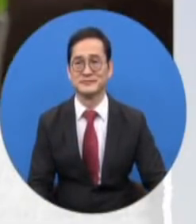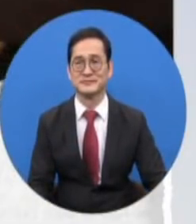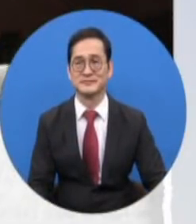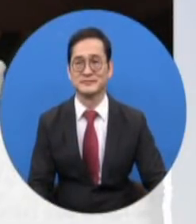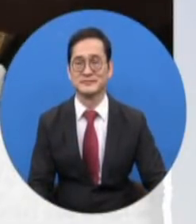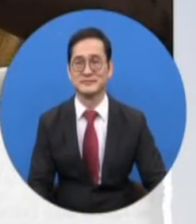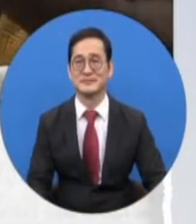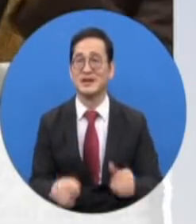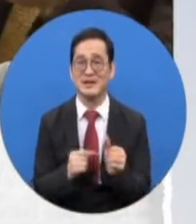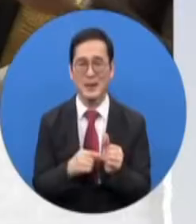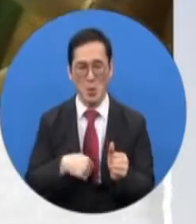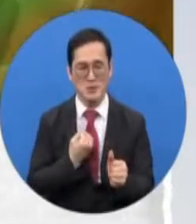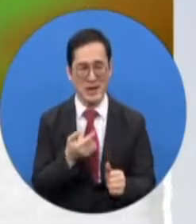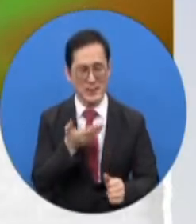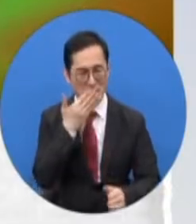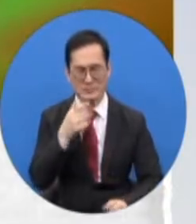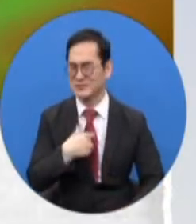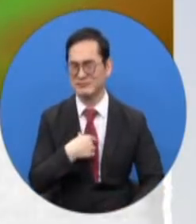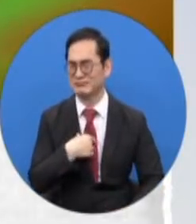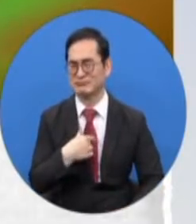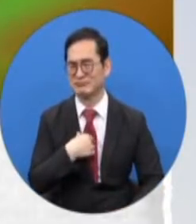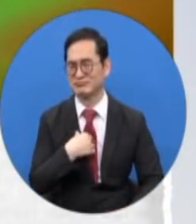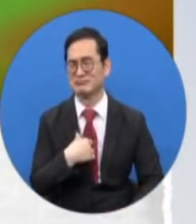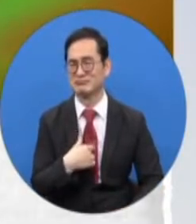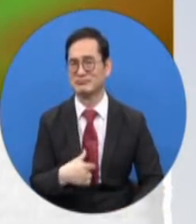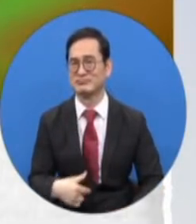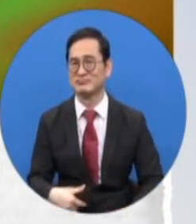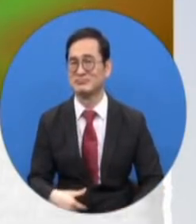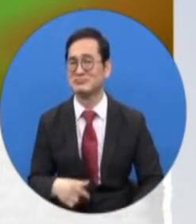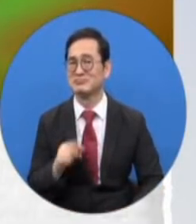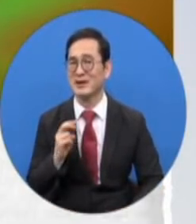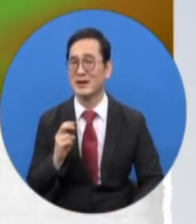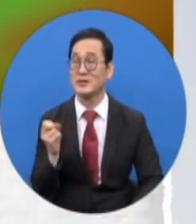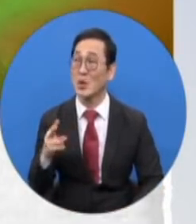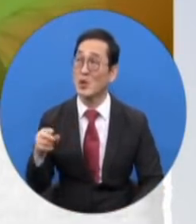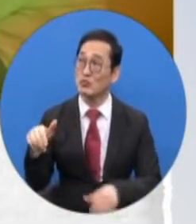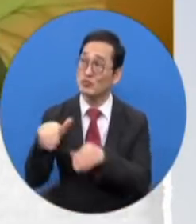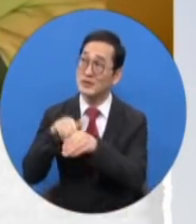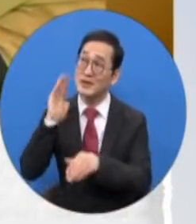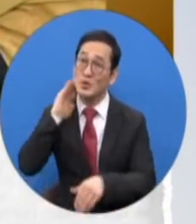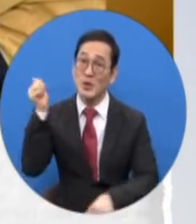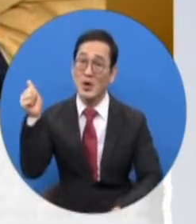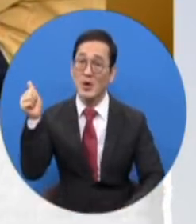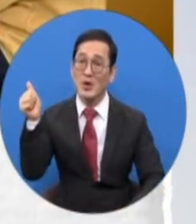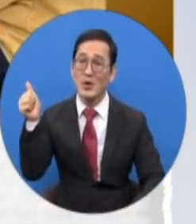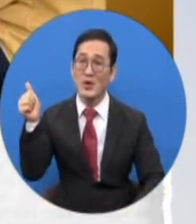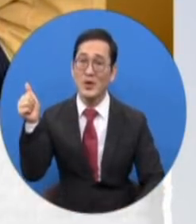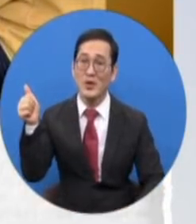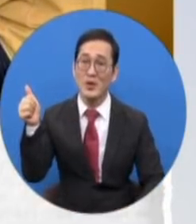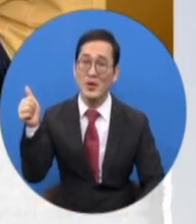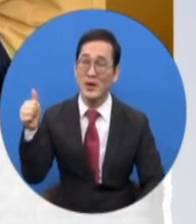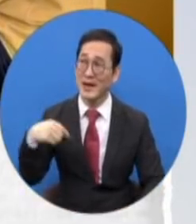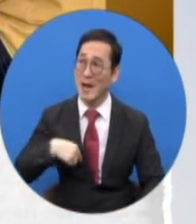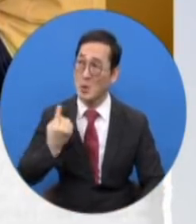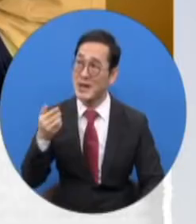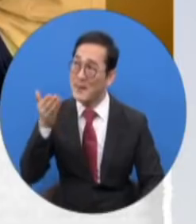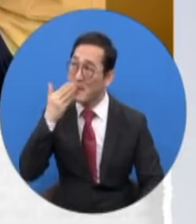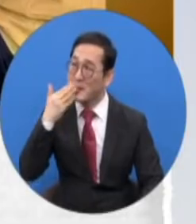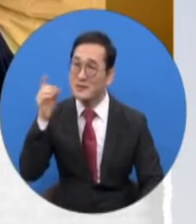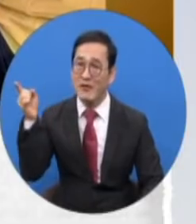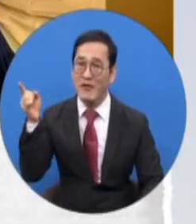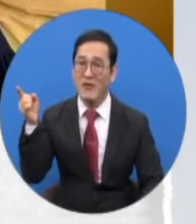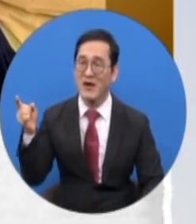성향이 반영돼 있는 것으로 보이고 일각에서는 문재인 대통령이 비교적 여러 사람들과 식사를 하지만 가끔씩 혼밥을 했던